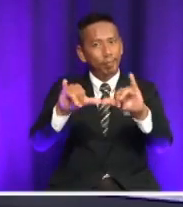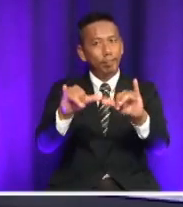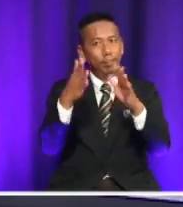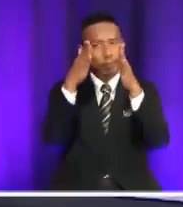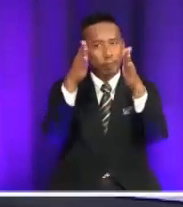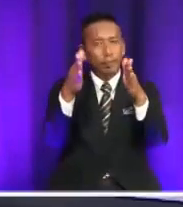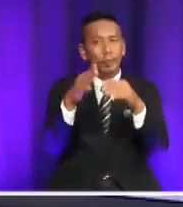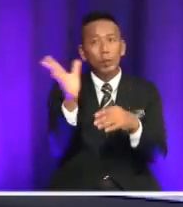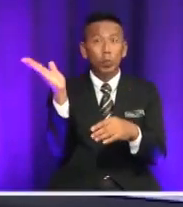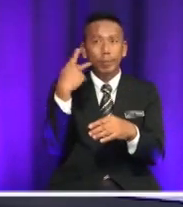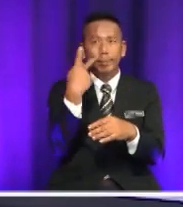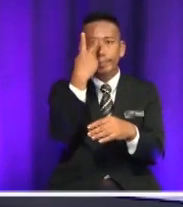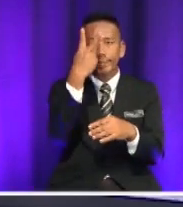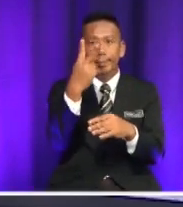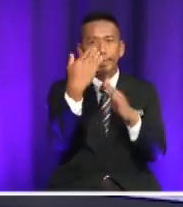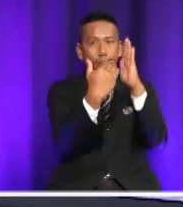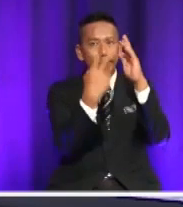dan sebelum itu